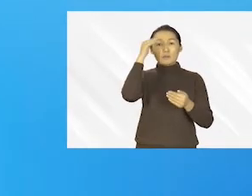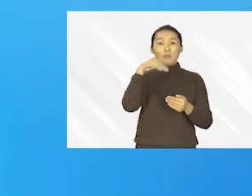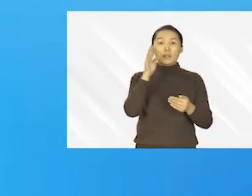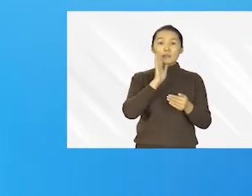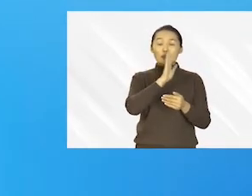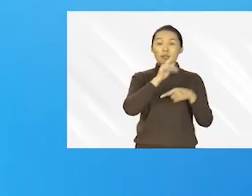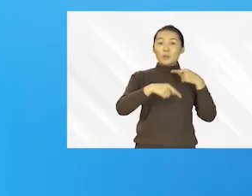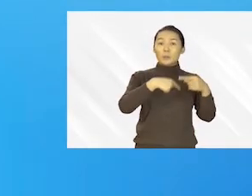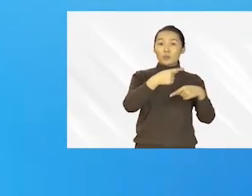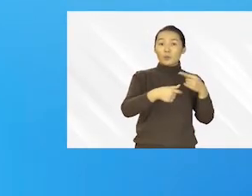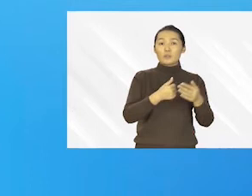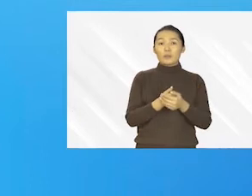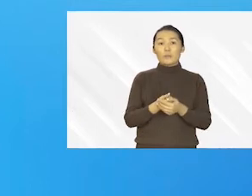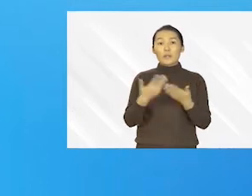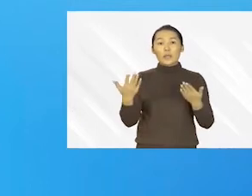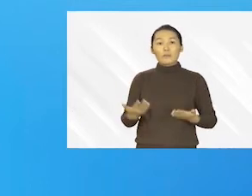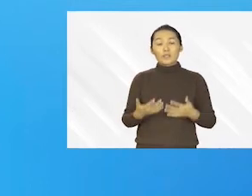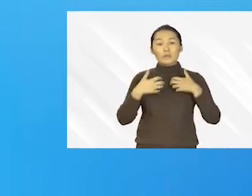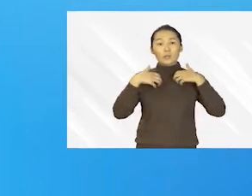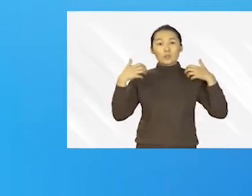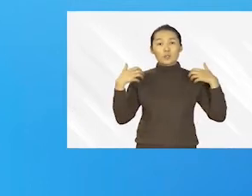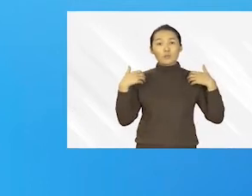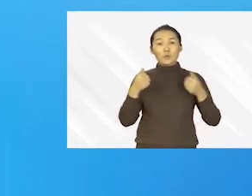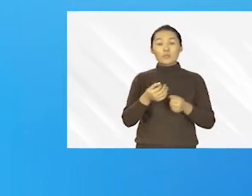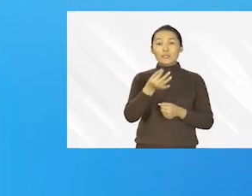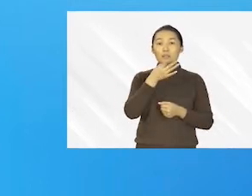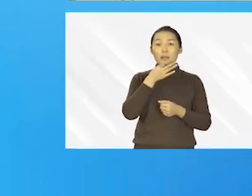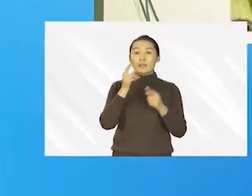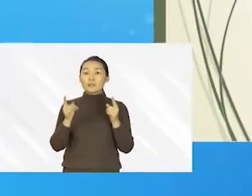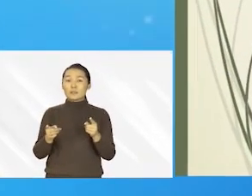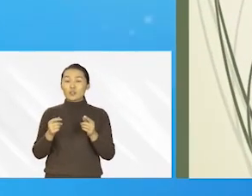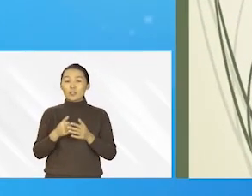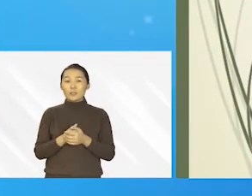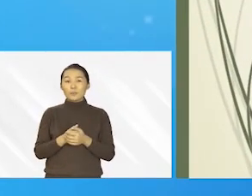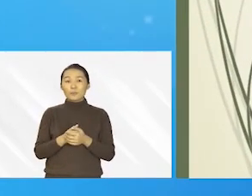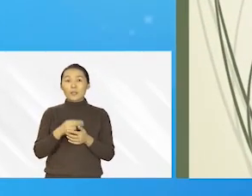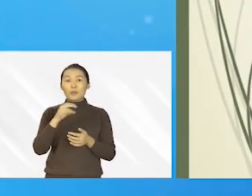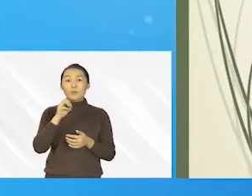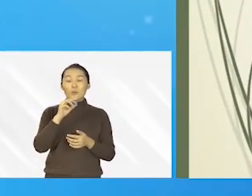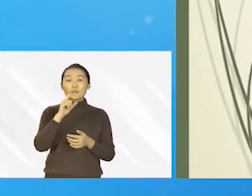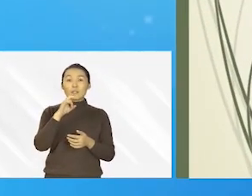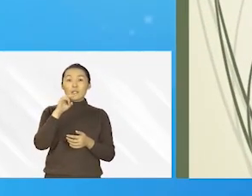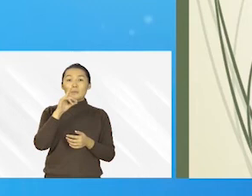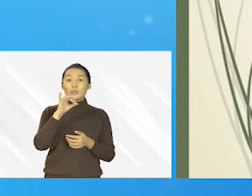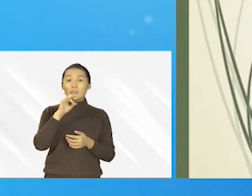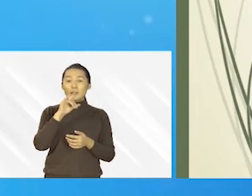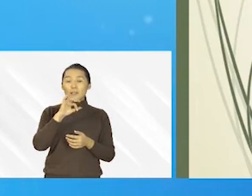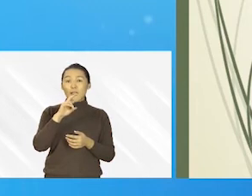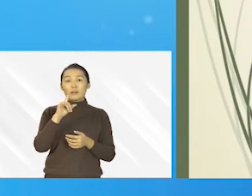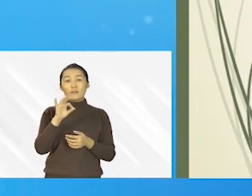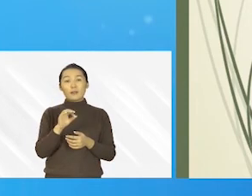и потомством, выживанию животных на ранних стадиях постэмбрионального развития.